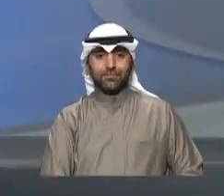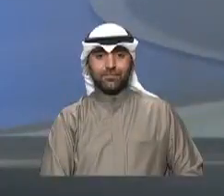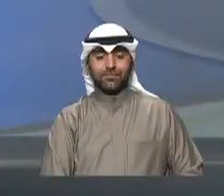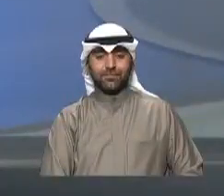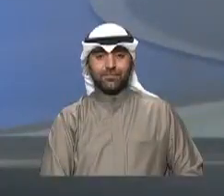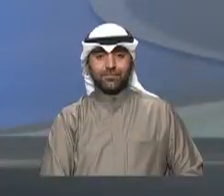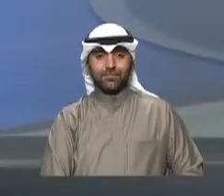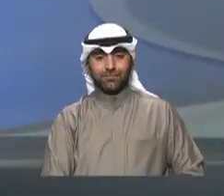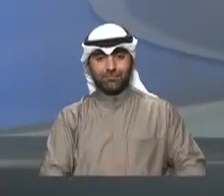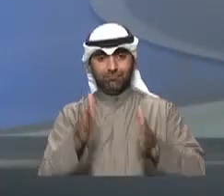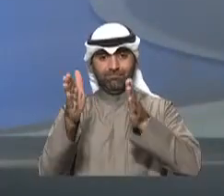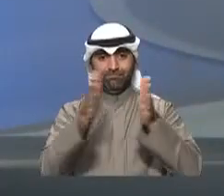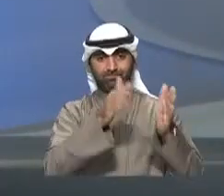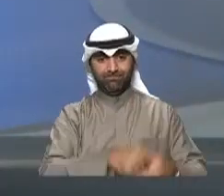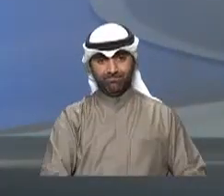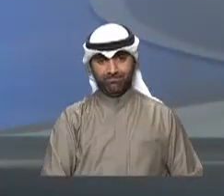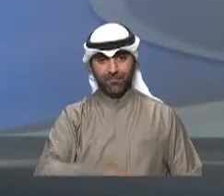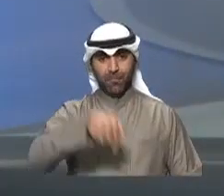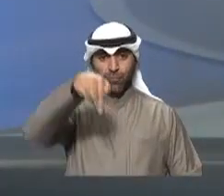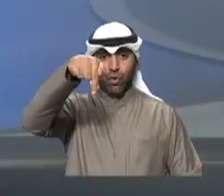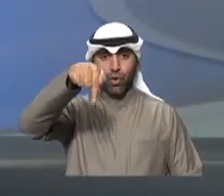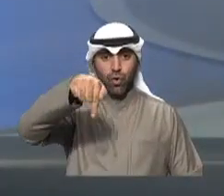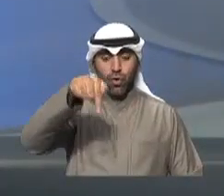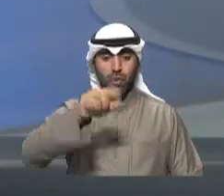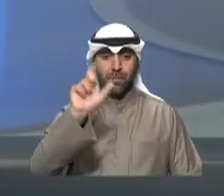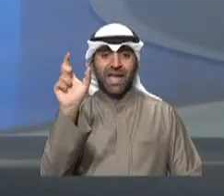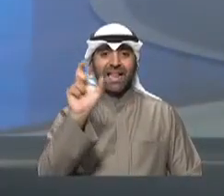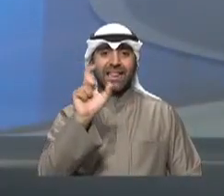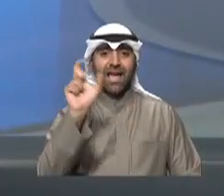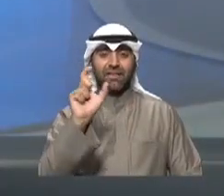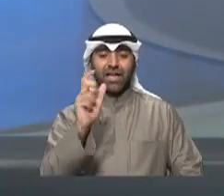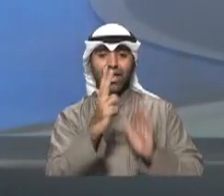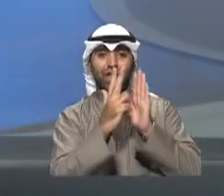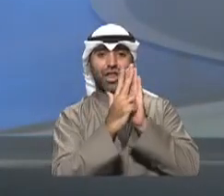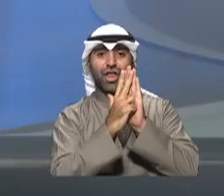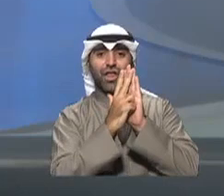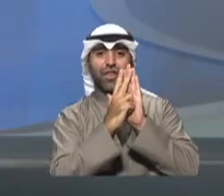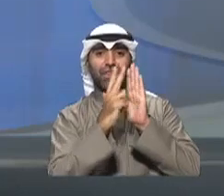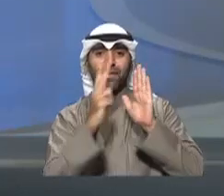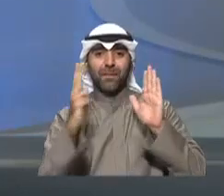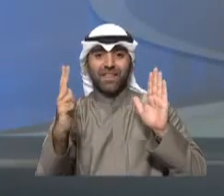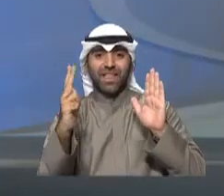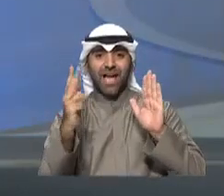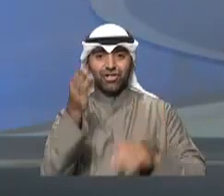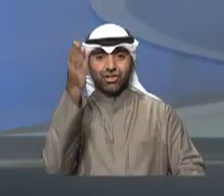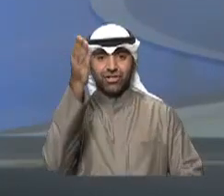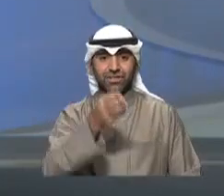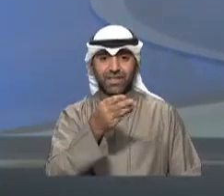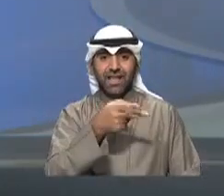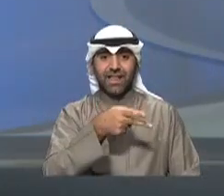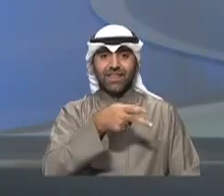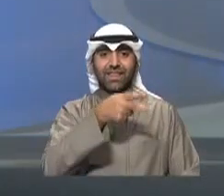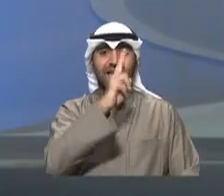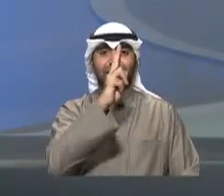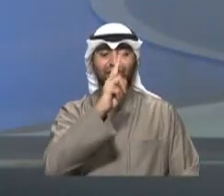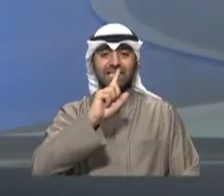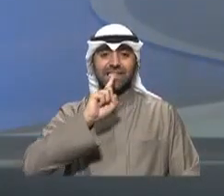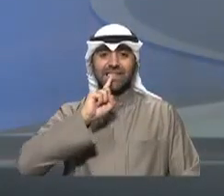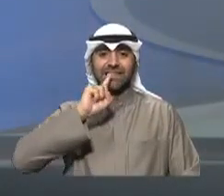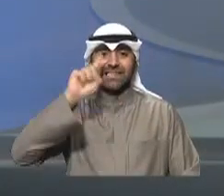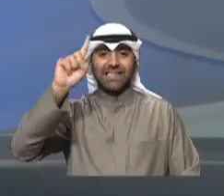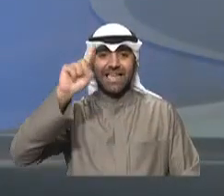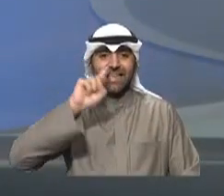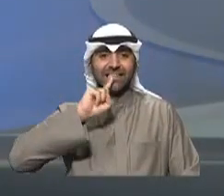يصادف اليوم الثامن عشر من ديسمبر اليوم العالمي للغه العربيه وهو التاريخ الذي اصدرت فيه الجمعيه